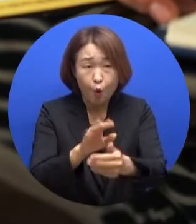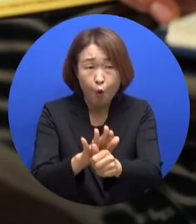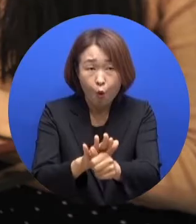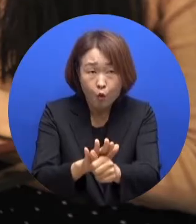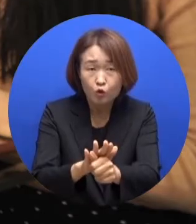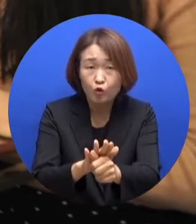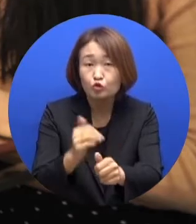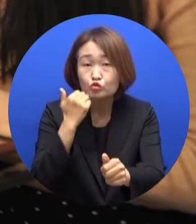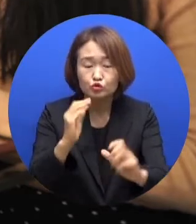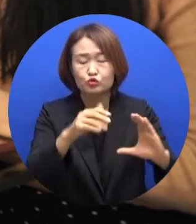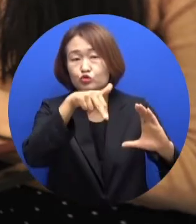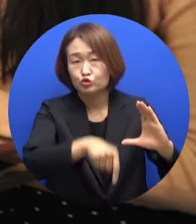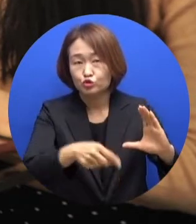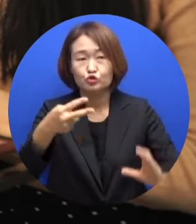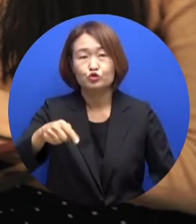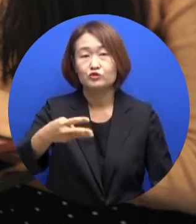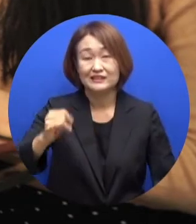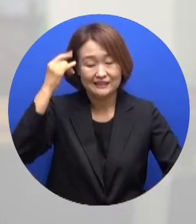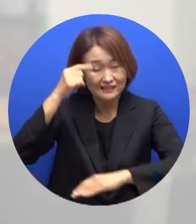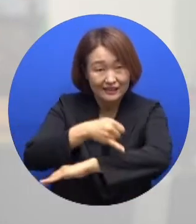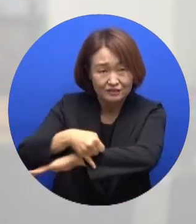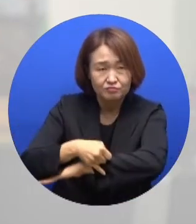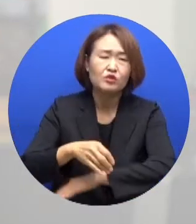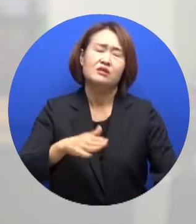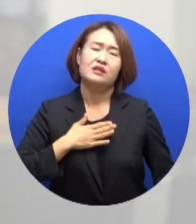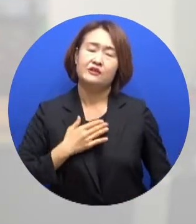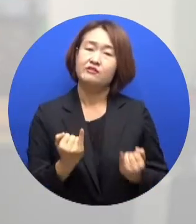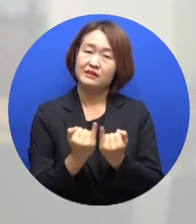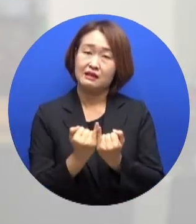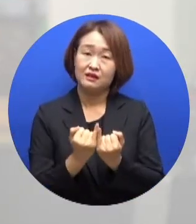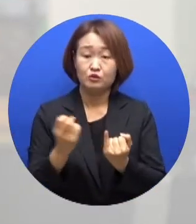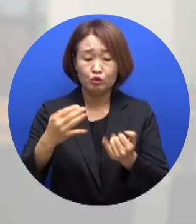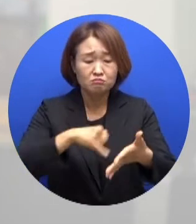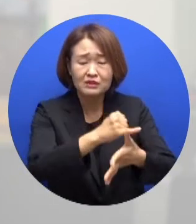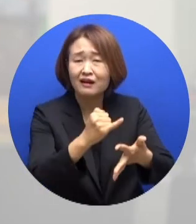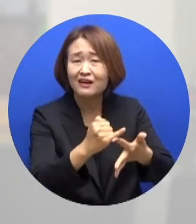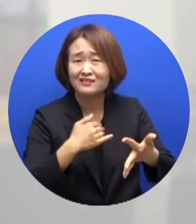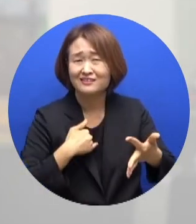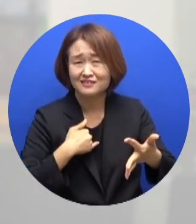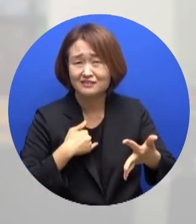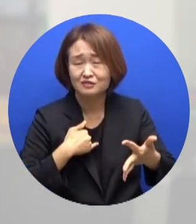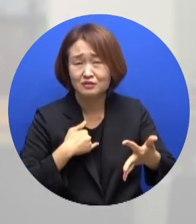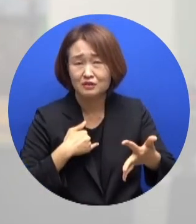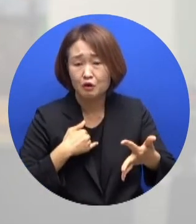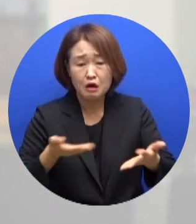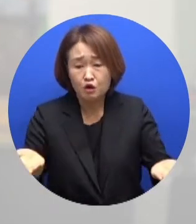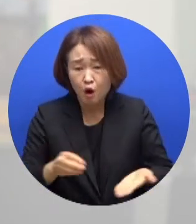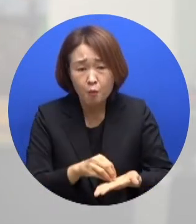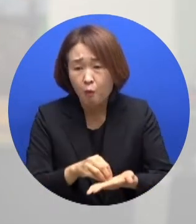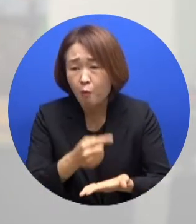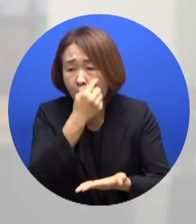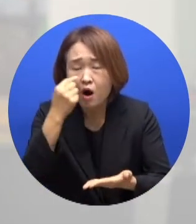제공형 사회적 기업인 주식회사 두리디자인. 저도 여성이고 딸 둘 가진 엄마인데